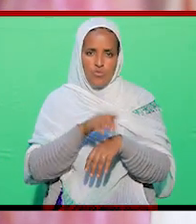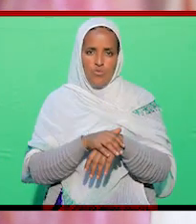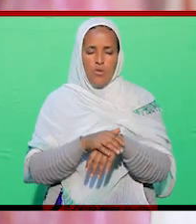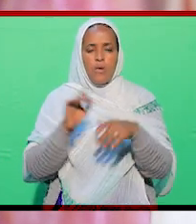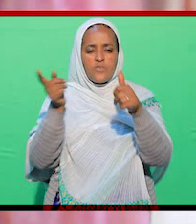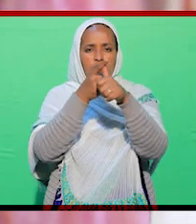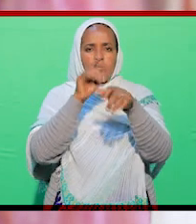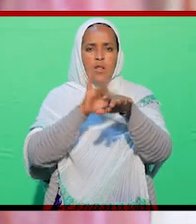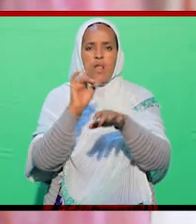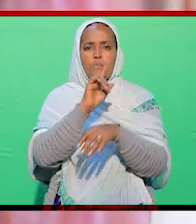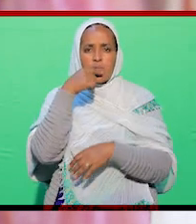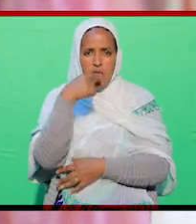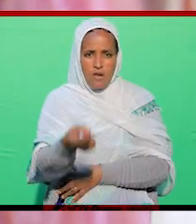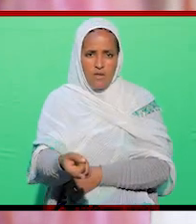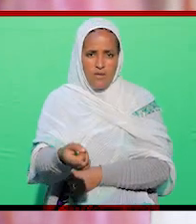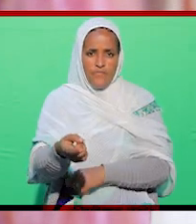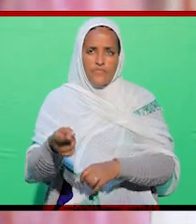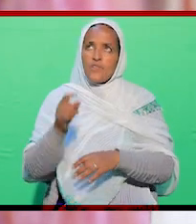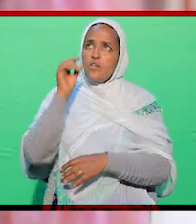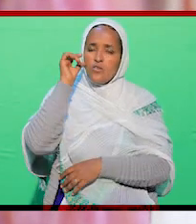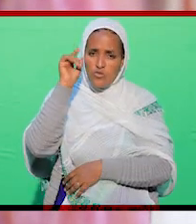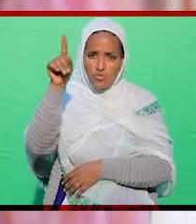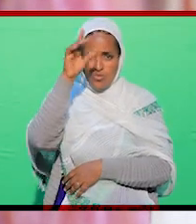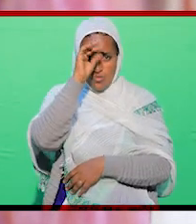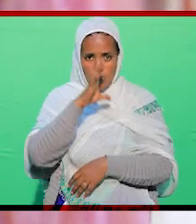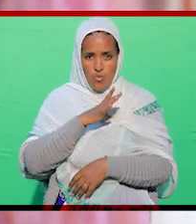ዘጉባኤ የሚባለው ይህ ነው። ምን አለ መጀመሪያ?